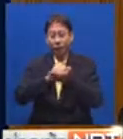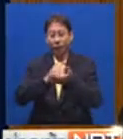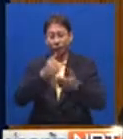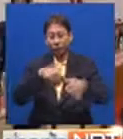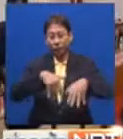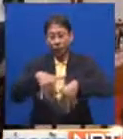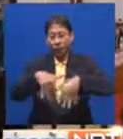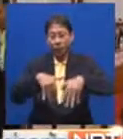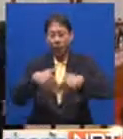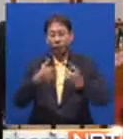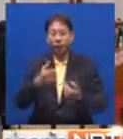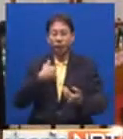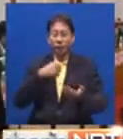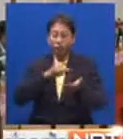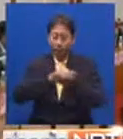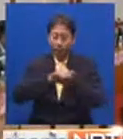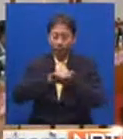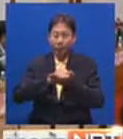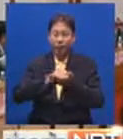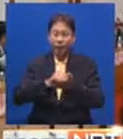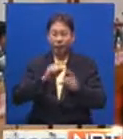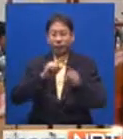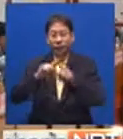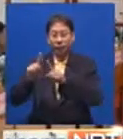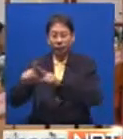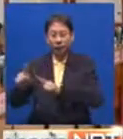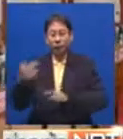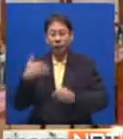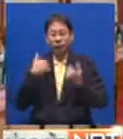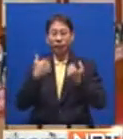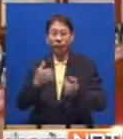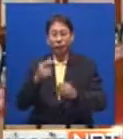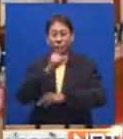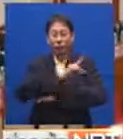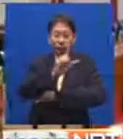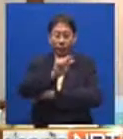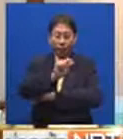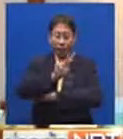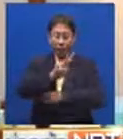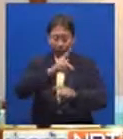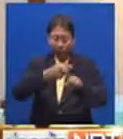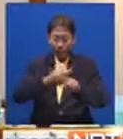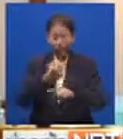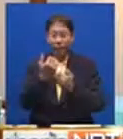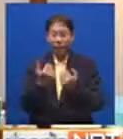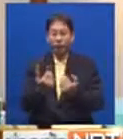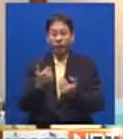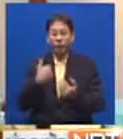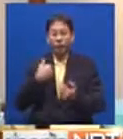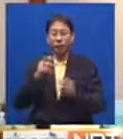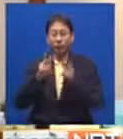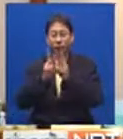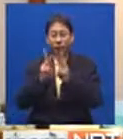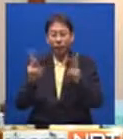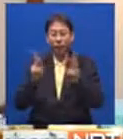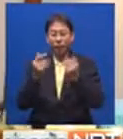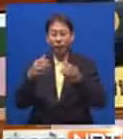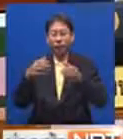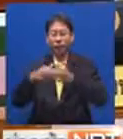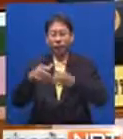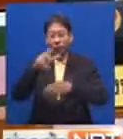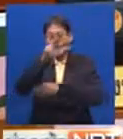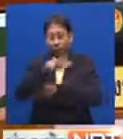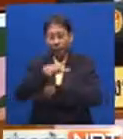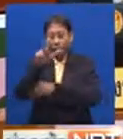และมีอิสระในการบริหารจัดการในพื้นที่นอกจากนี้ในวันที่ 12ธันวาคมนี้ในโภคินพลกุลกรรมการกิจการพรรคเพื่อ